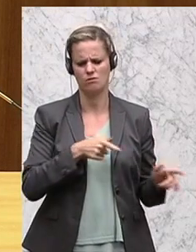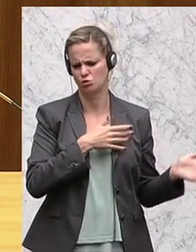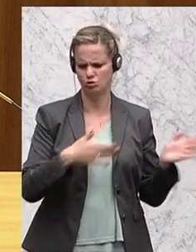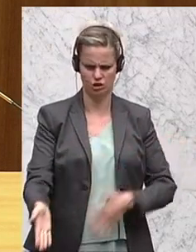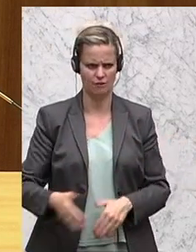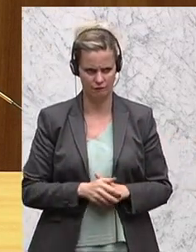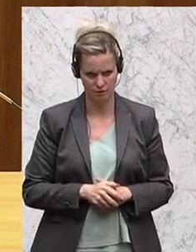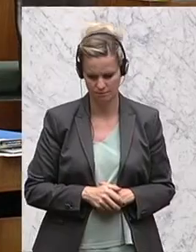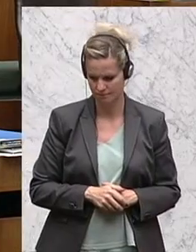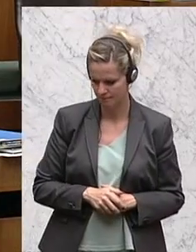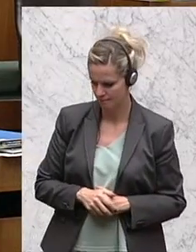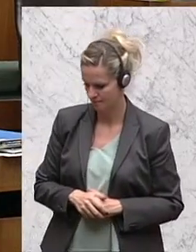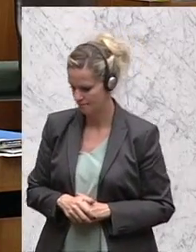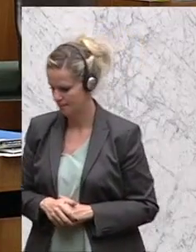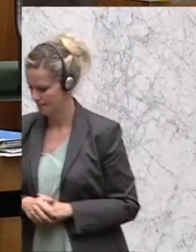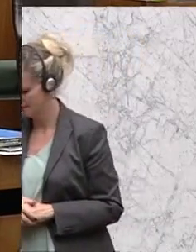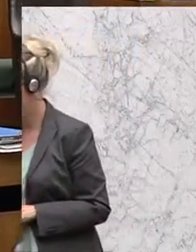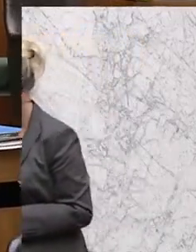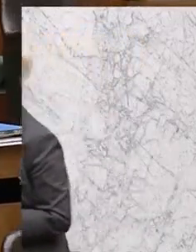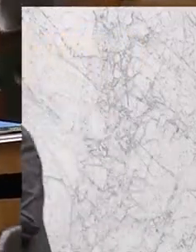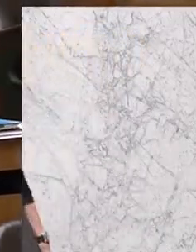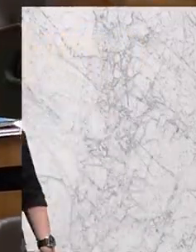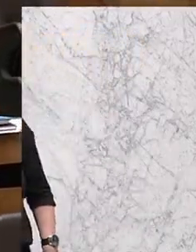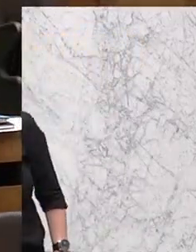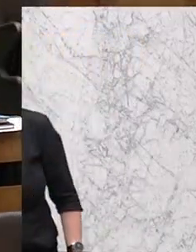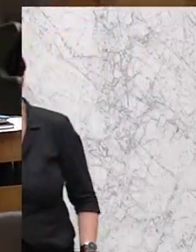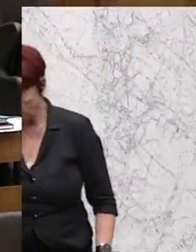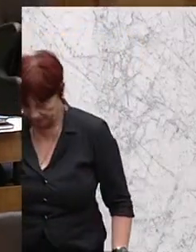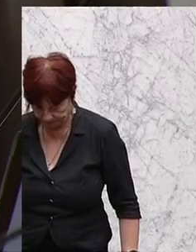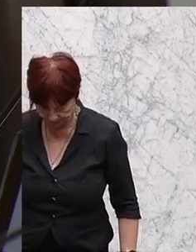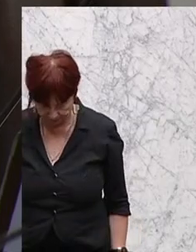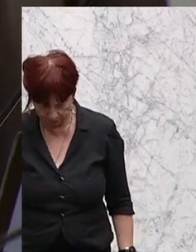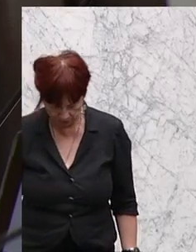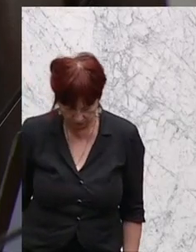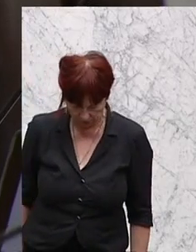versagt. Nach Bernhard Demessel von der FPÖ kommt der neue Klubobmann der Grünen.